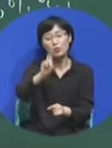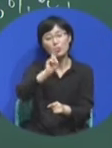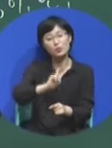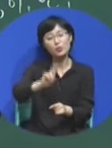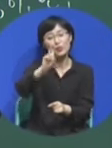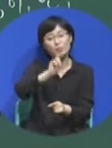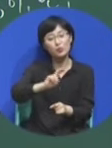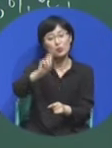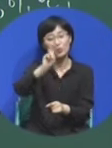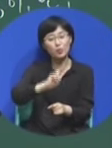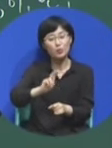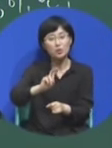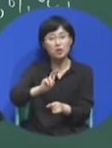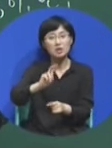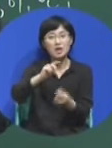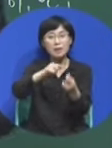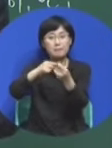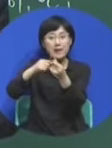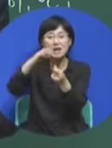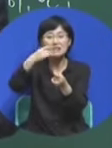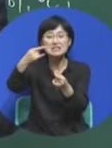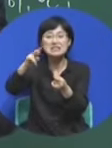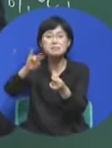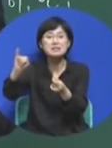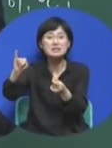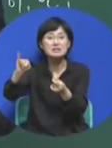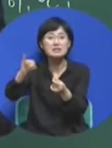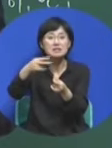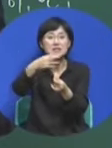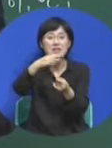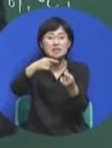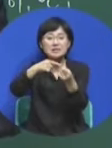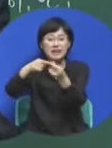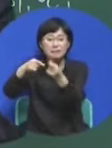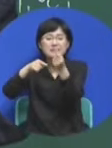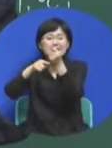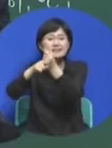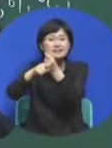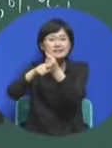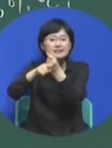속에 그 의미를 이해할 수 있어요.